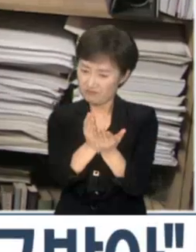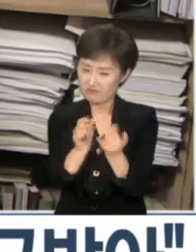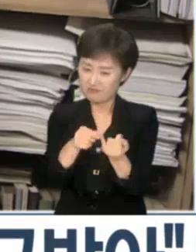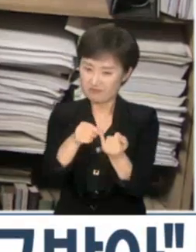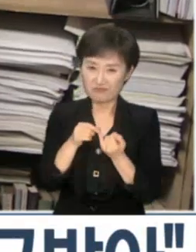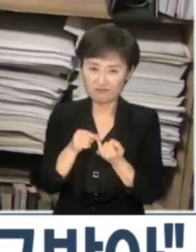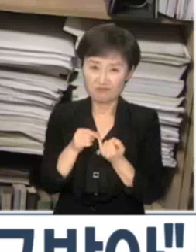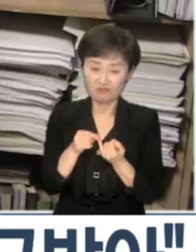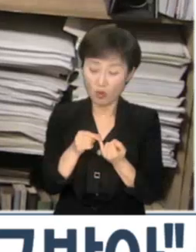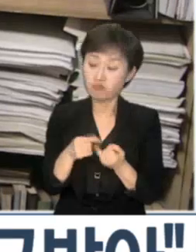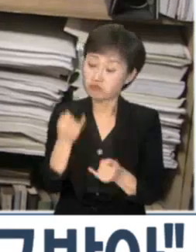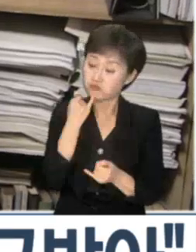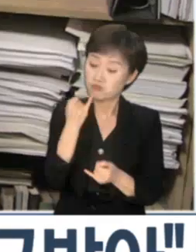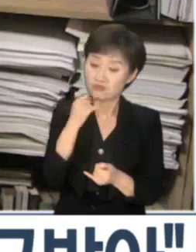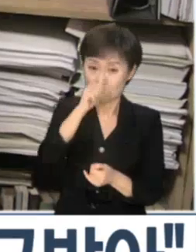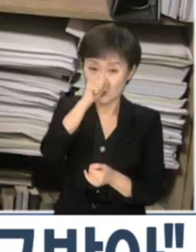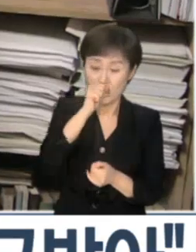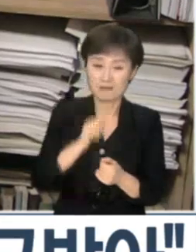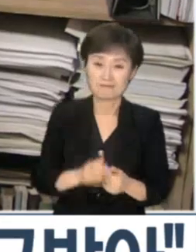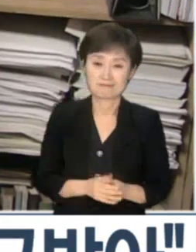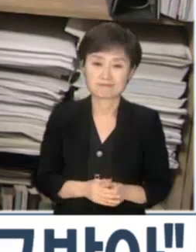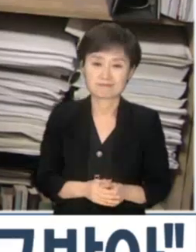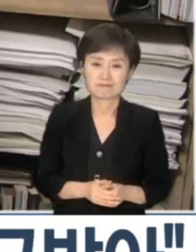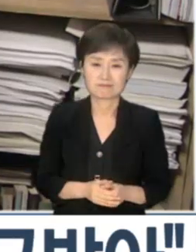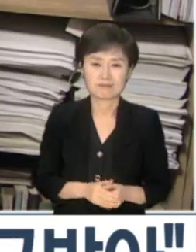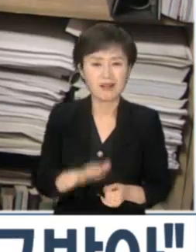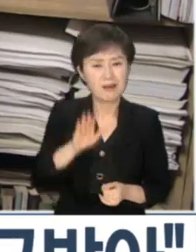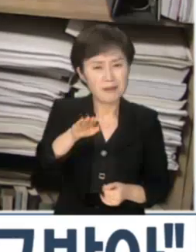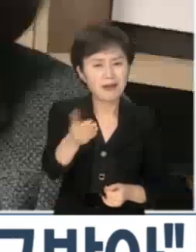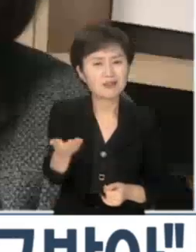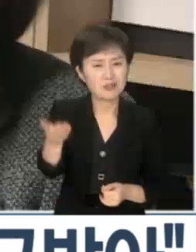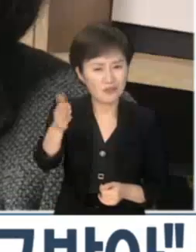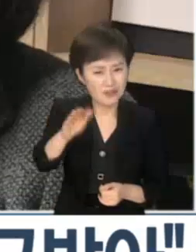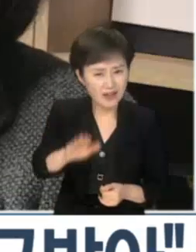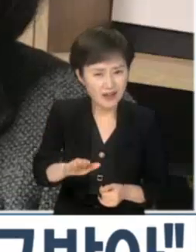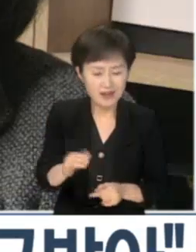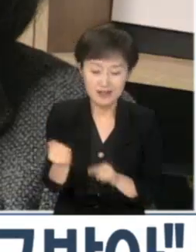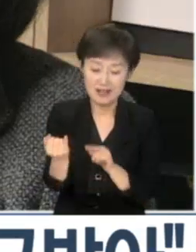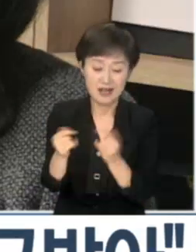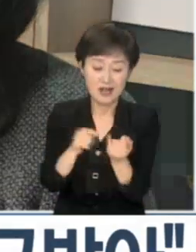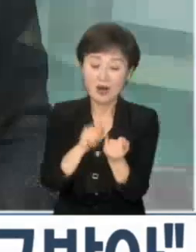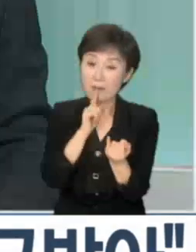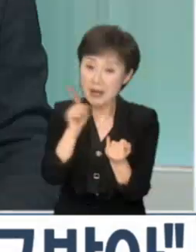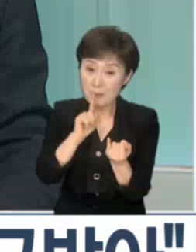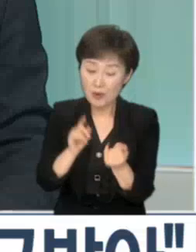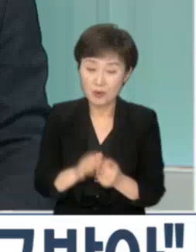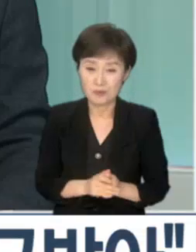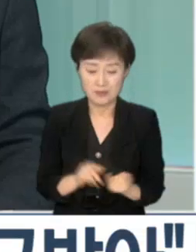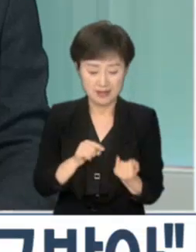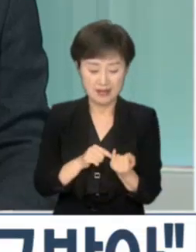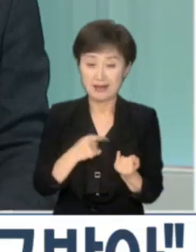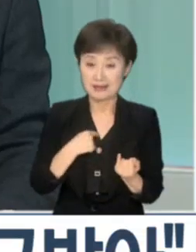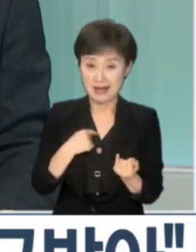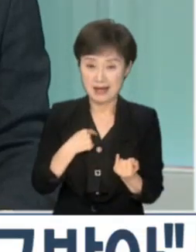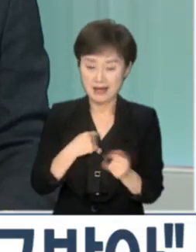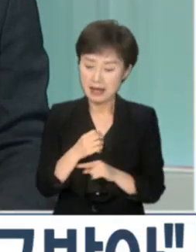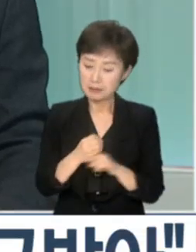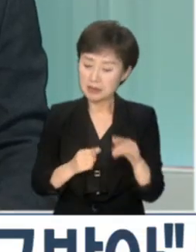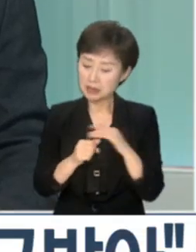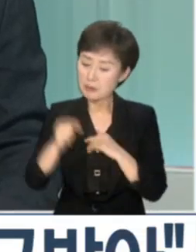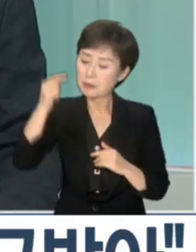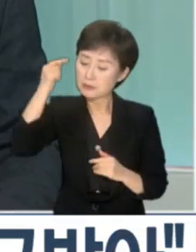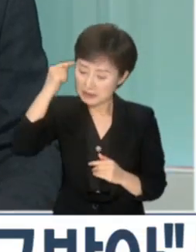발표를 한 것에 대해서는 저는 뭐 그렇게 나쁘다고 보는 좀 그렇고요. 그런데 그 이 교수께서 그렇게 얘기했어요. 그 자기는 이제 비례를